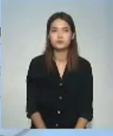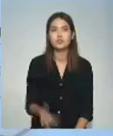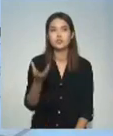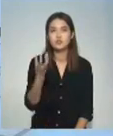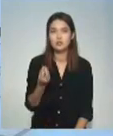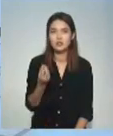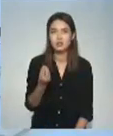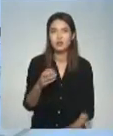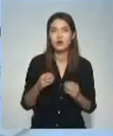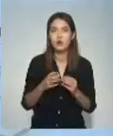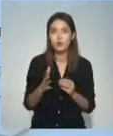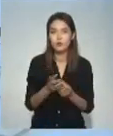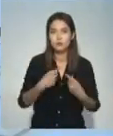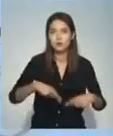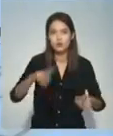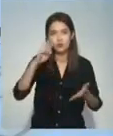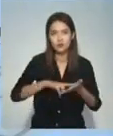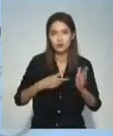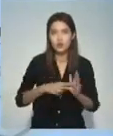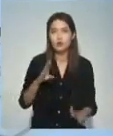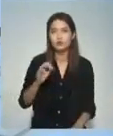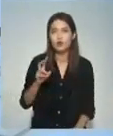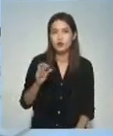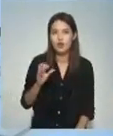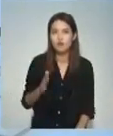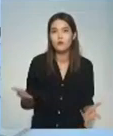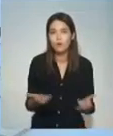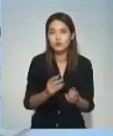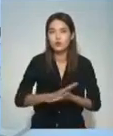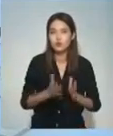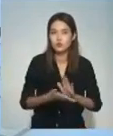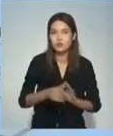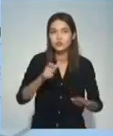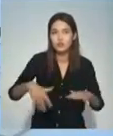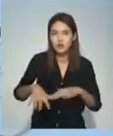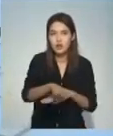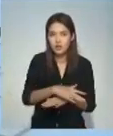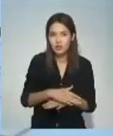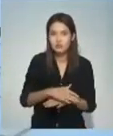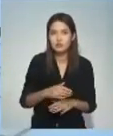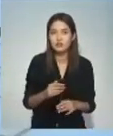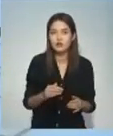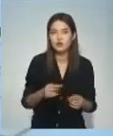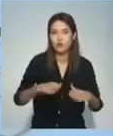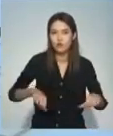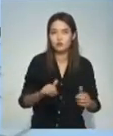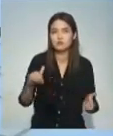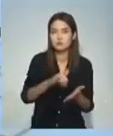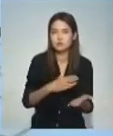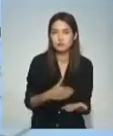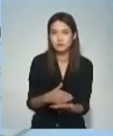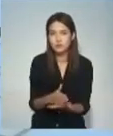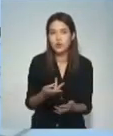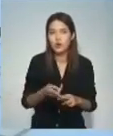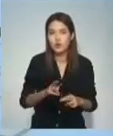Тағы 15 қоғамдық ұйым Қасым Жомарт Тоқаевты қолдау жөніндегі халықтық коалицияға қосылды. Олардың қатарында